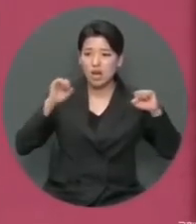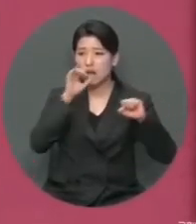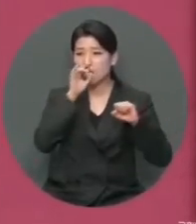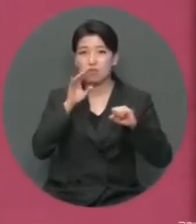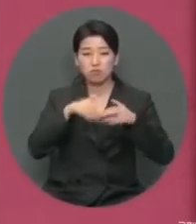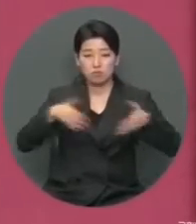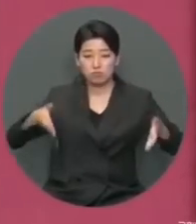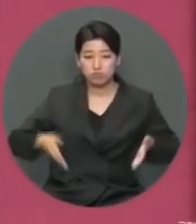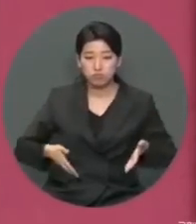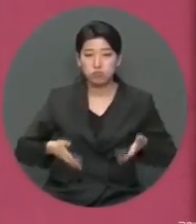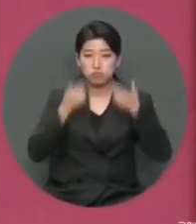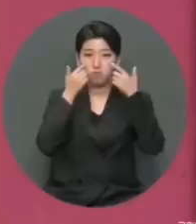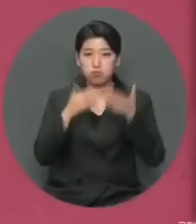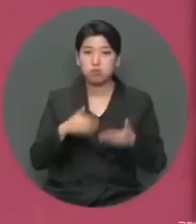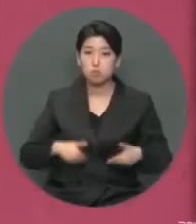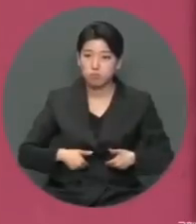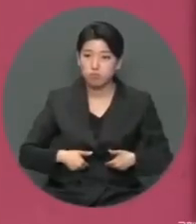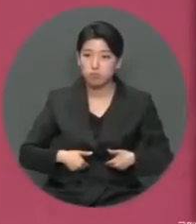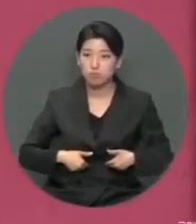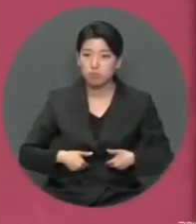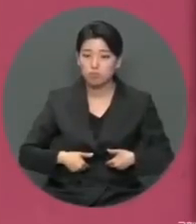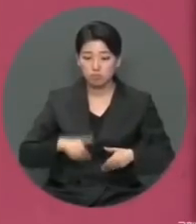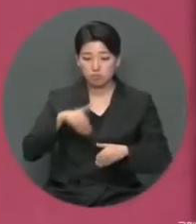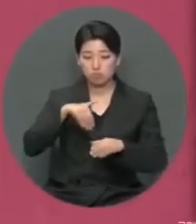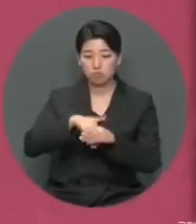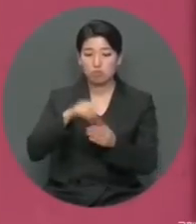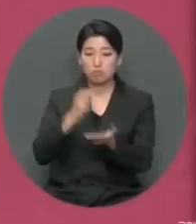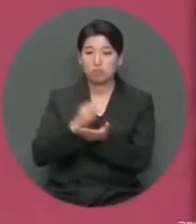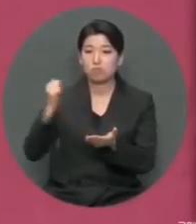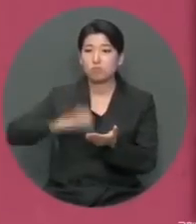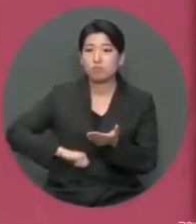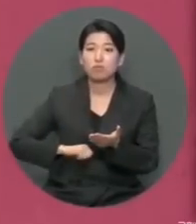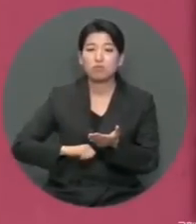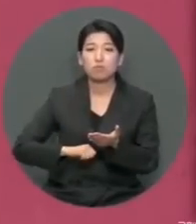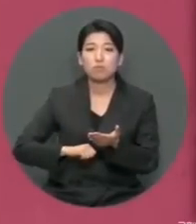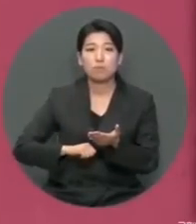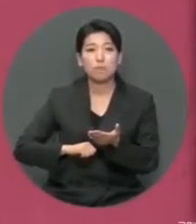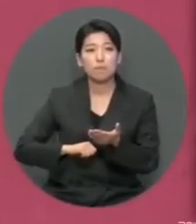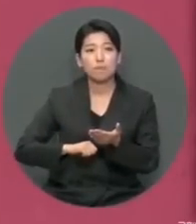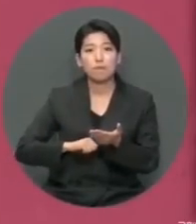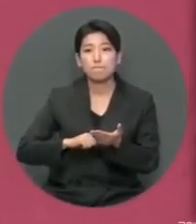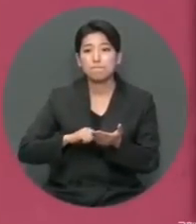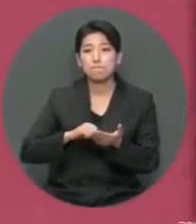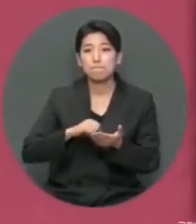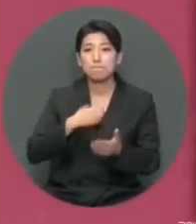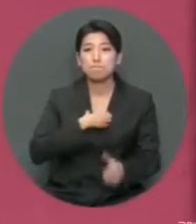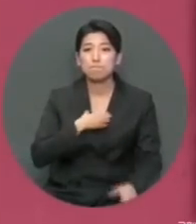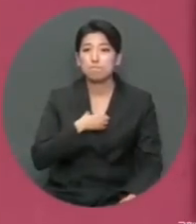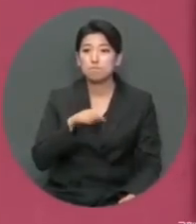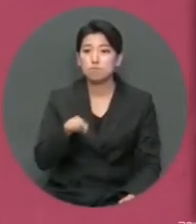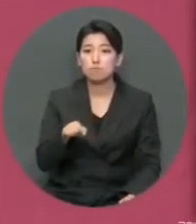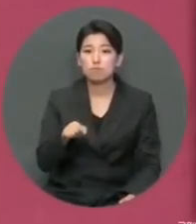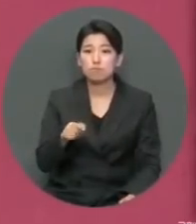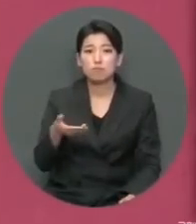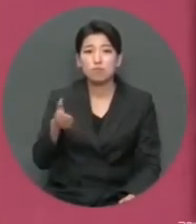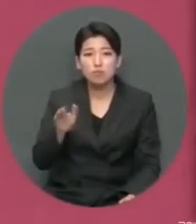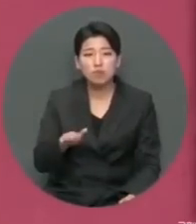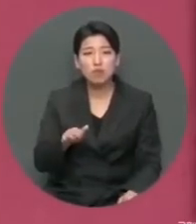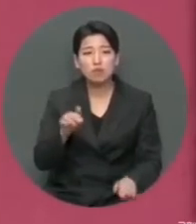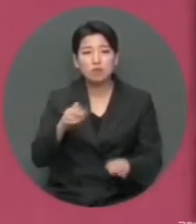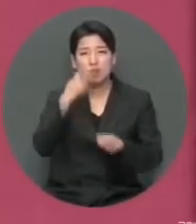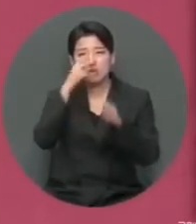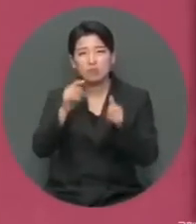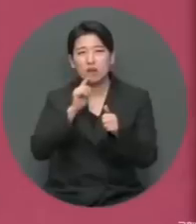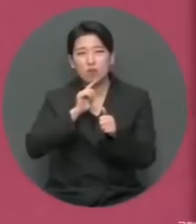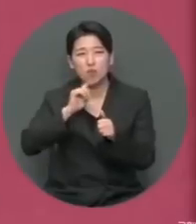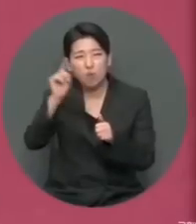위반하면 선거 중립 의무 위반 사범이 되는 건데 이런 사건이 발생했으면 고발 여부를 판단하는